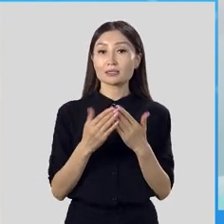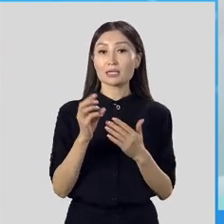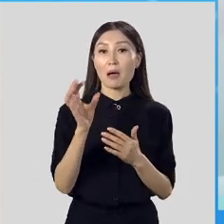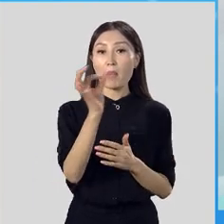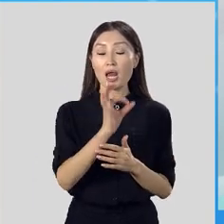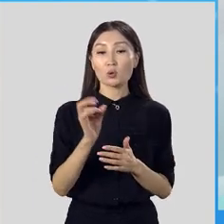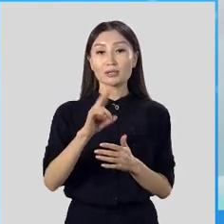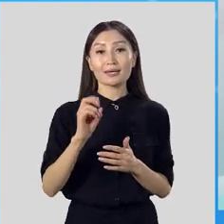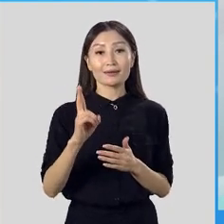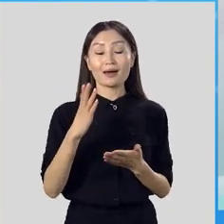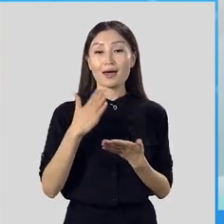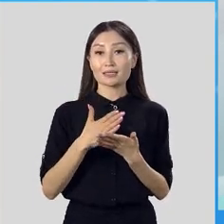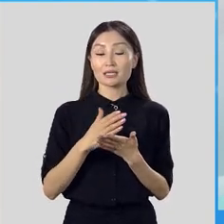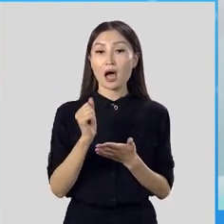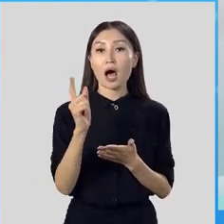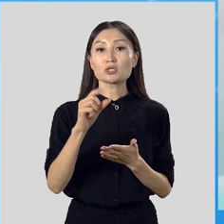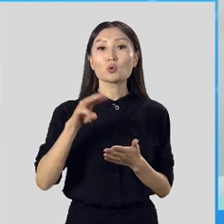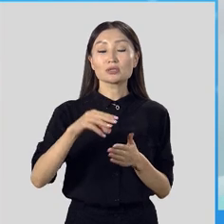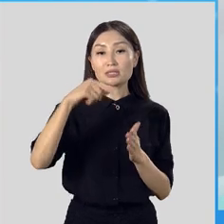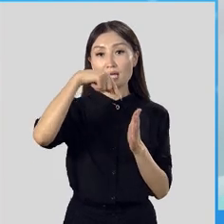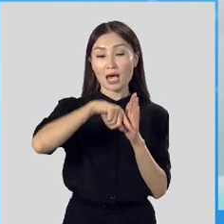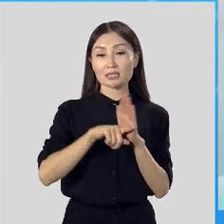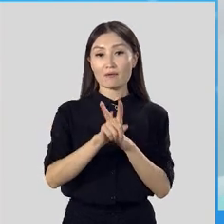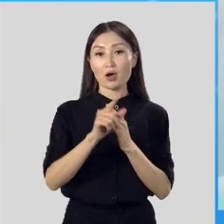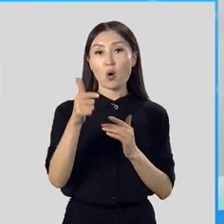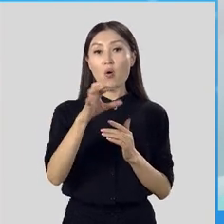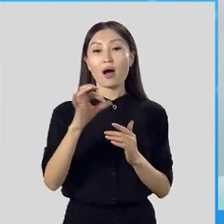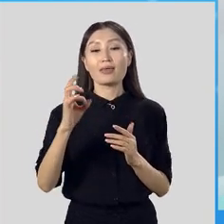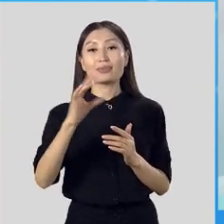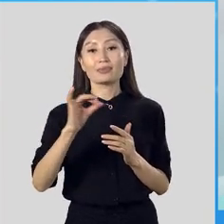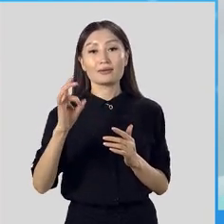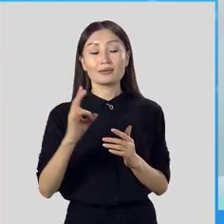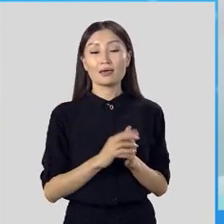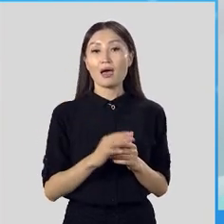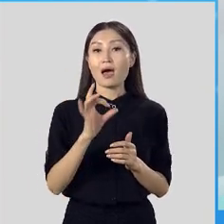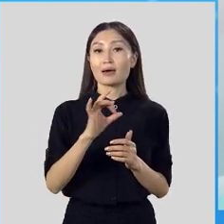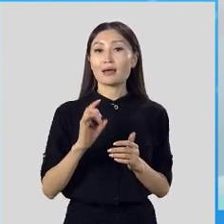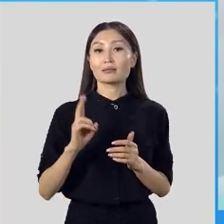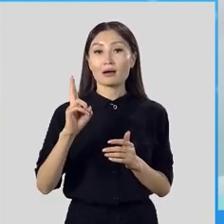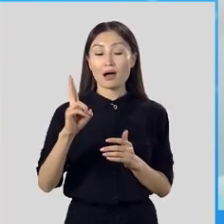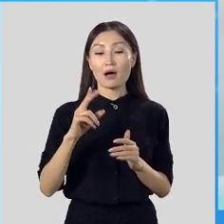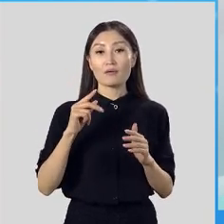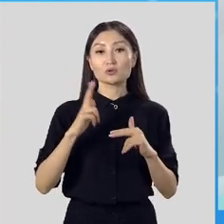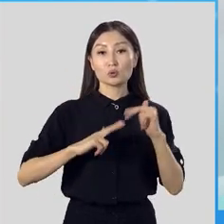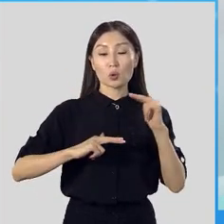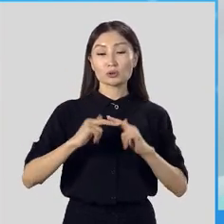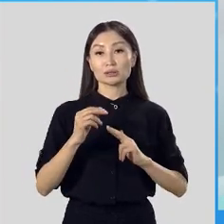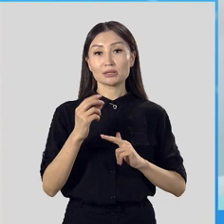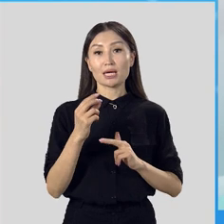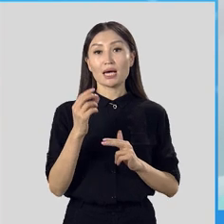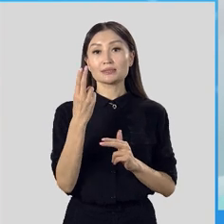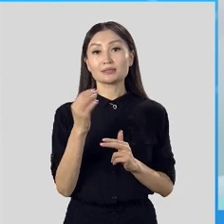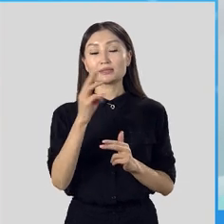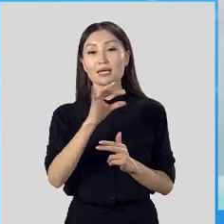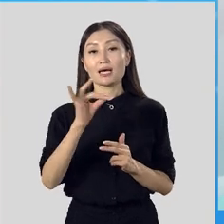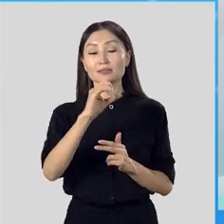молекуле ДНК имеется азотистое основание гуанин, то в молекулу РНК встроится цитозин